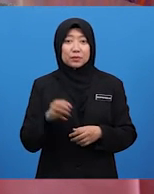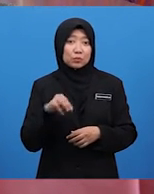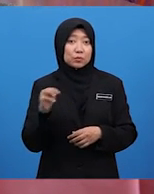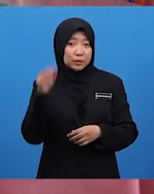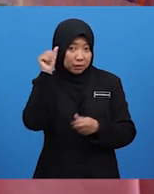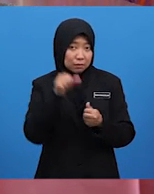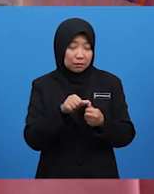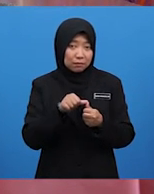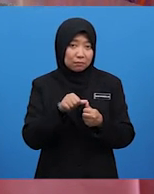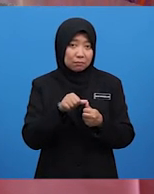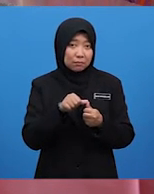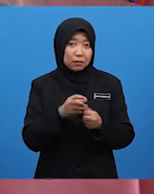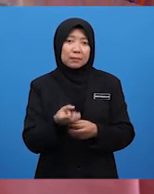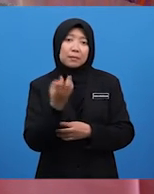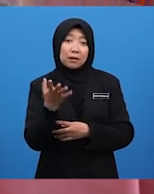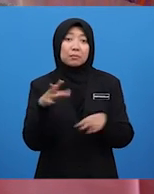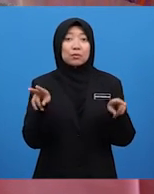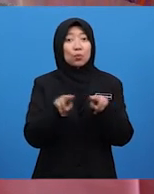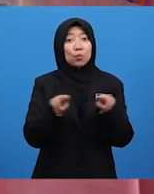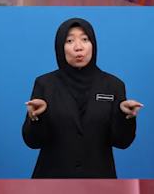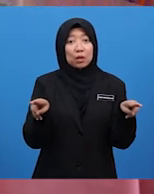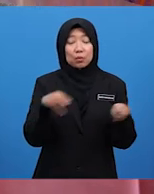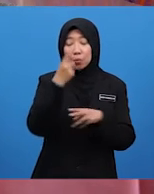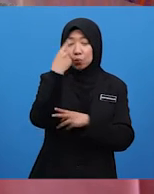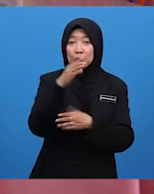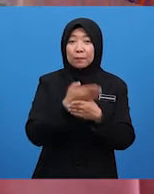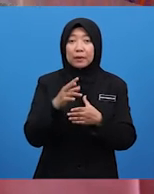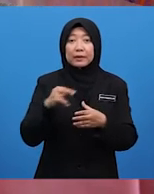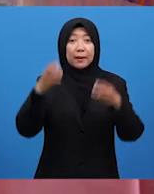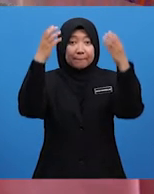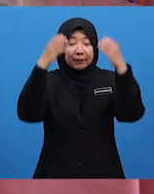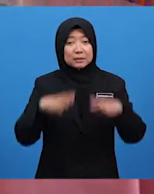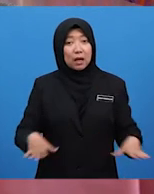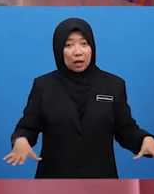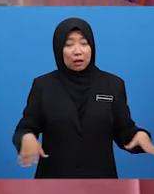Murid-murid masih ingat berapa ukuran untuk bahagian pesak?